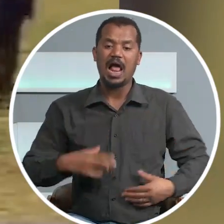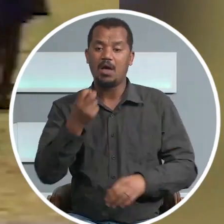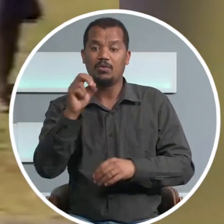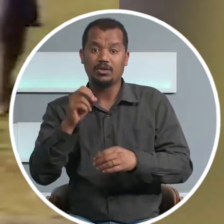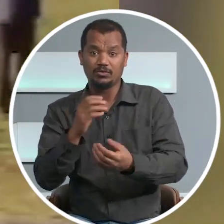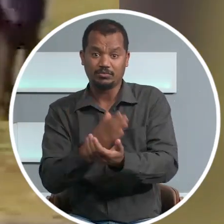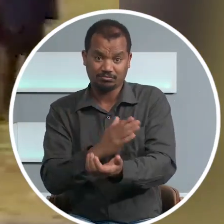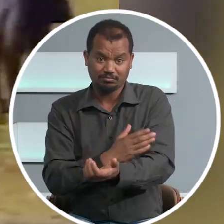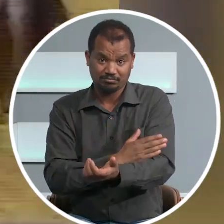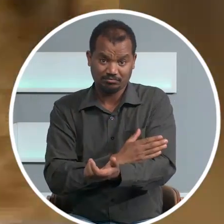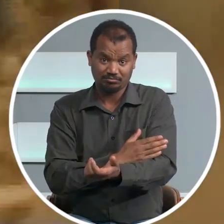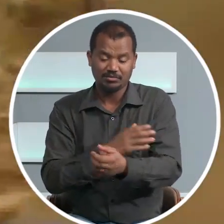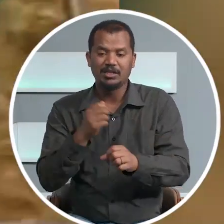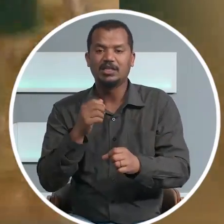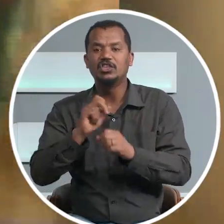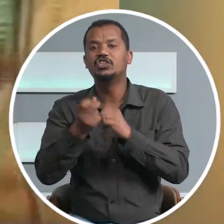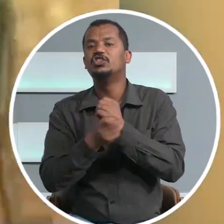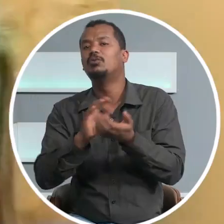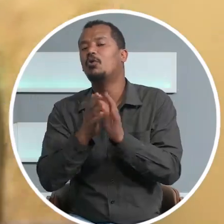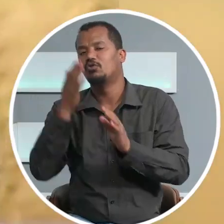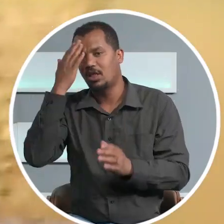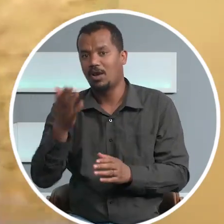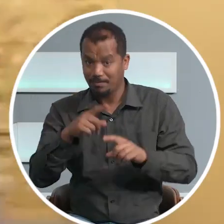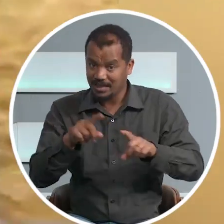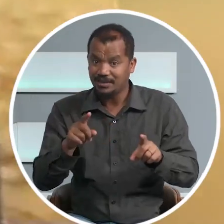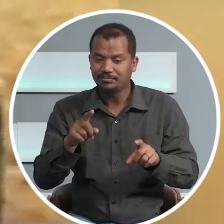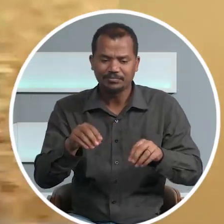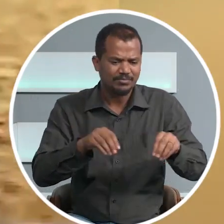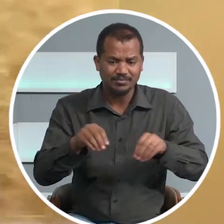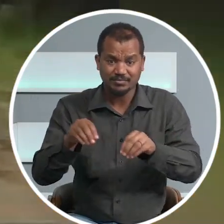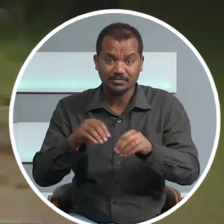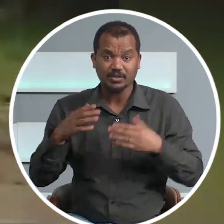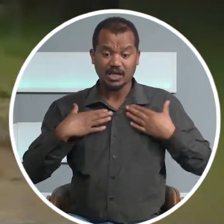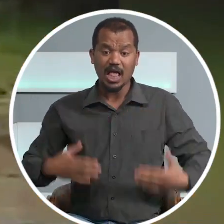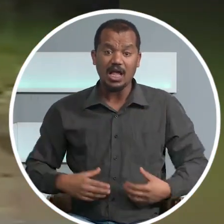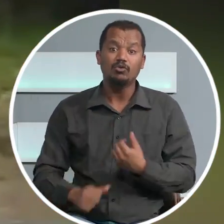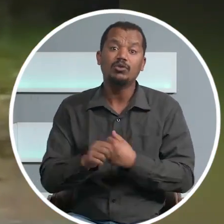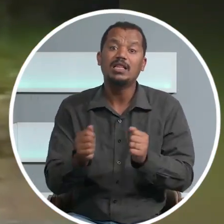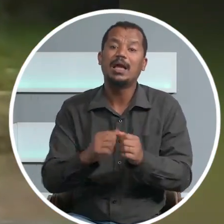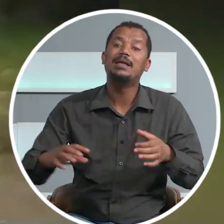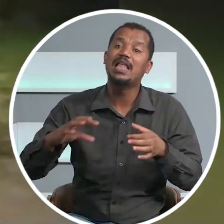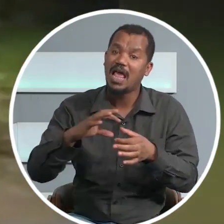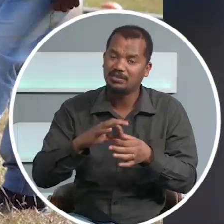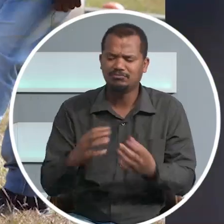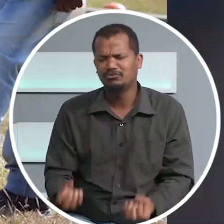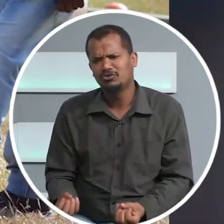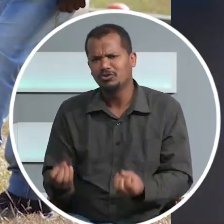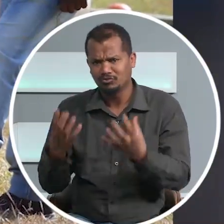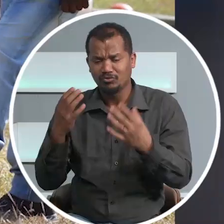አካላዊ ሁኔታን ለማሻሻል የሚሰራ ድርጅት መሆኑ ይታወቃል። በተለይም ከእንቅስቃሴ የአካል ጉዳት ጋር